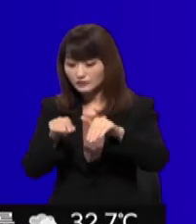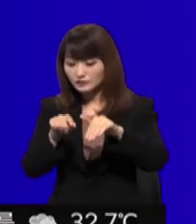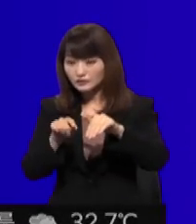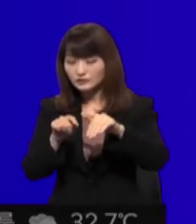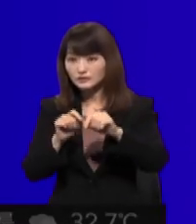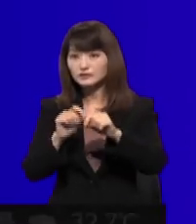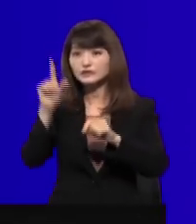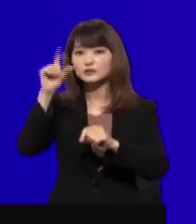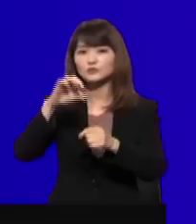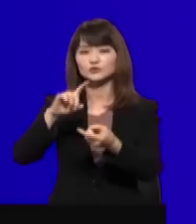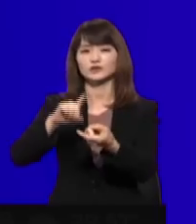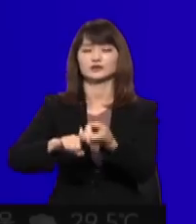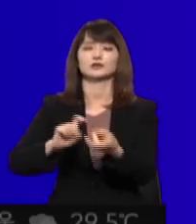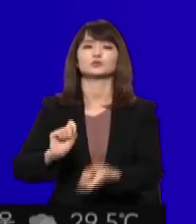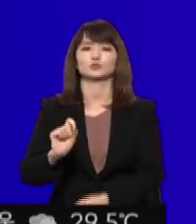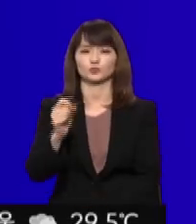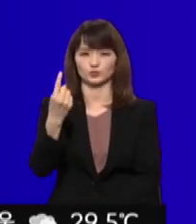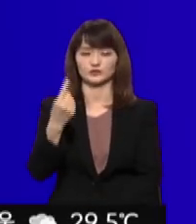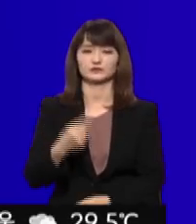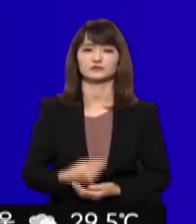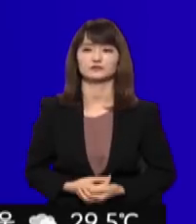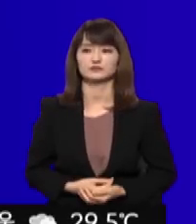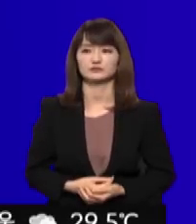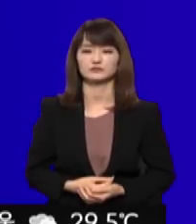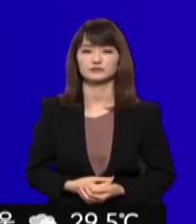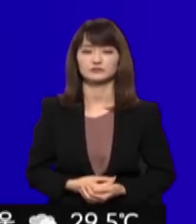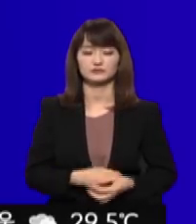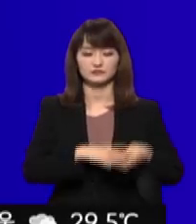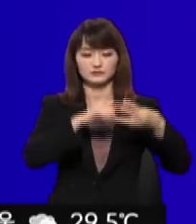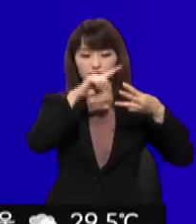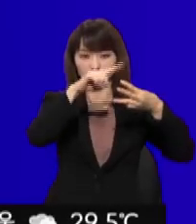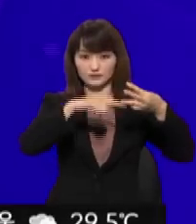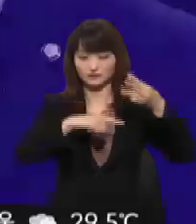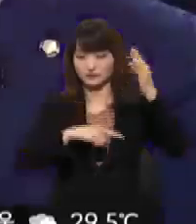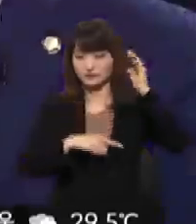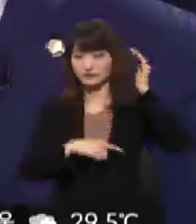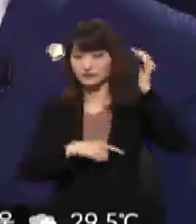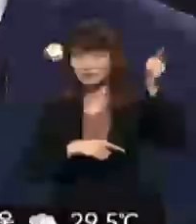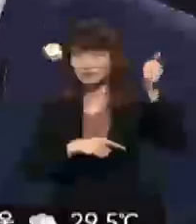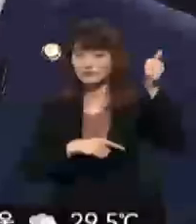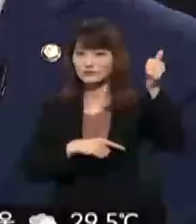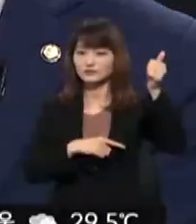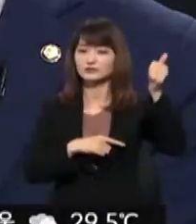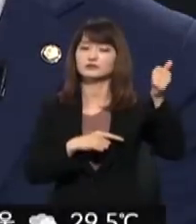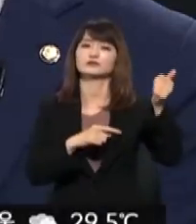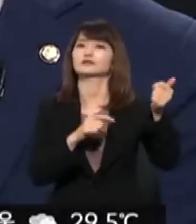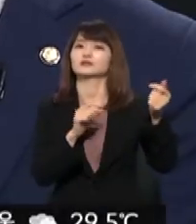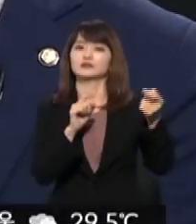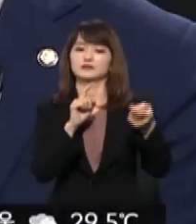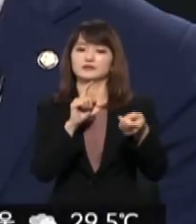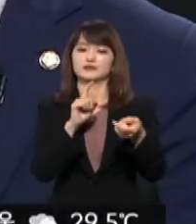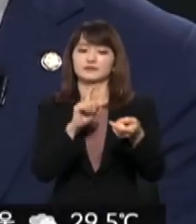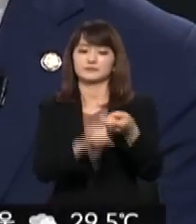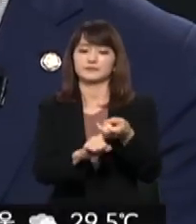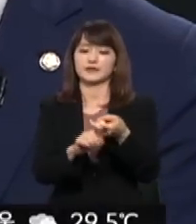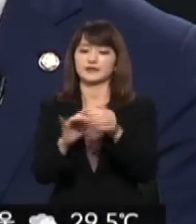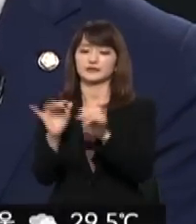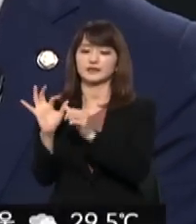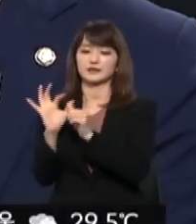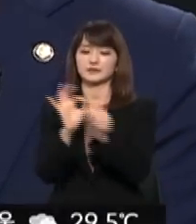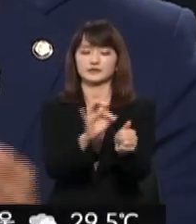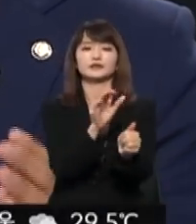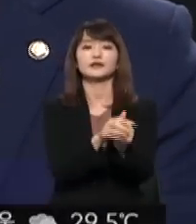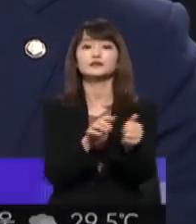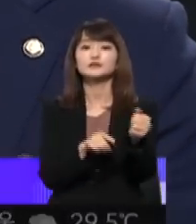윤회관에서 비롯됐다 이렇게도 보고 있거든요 왜냐면 윤석열 대통령은 왜 지금만 기용하는가에 대한 물음표가 국민들께 남아